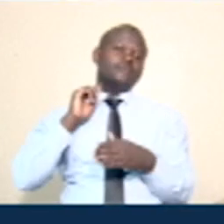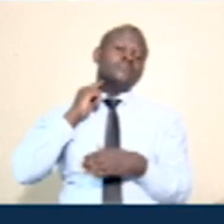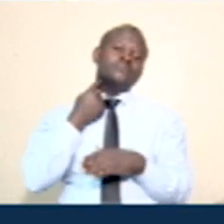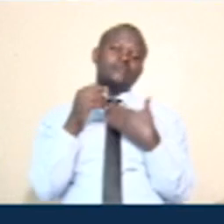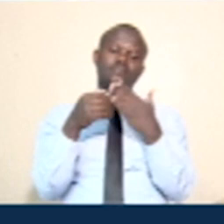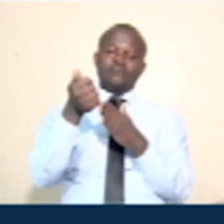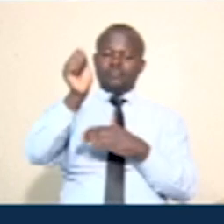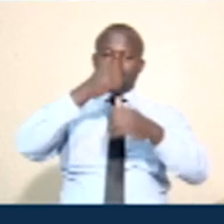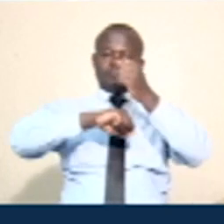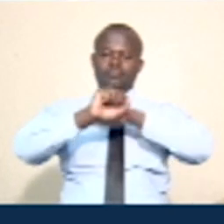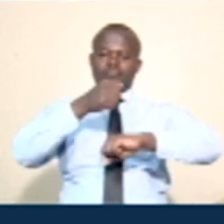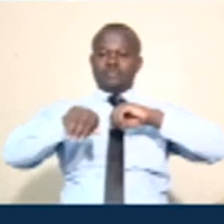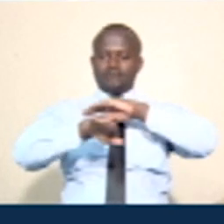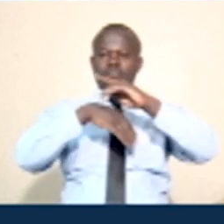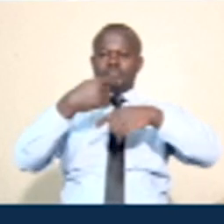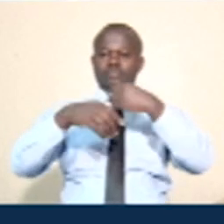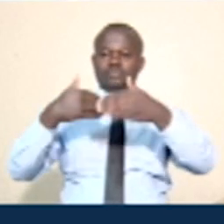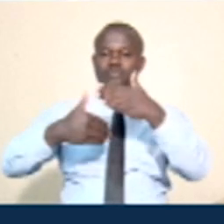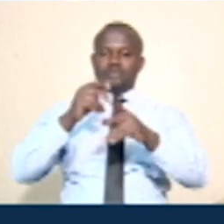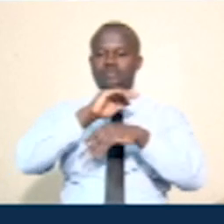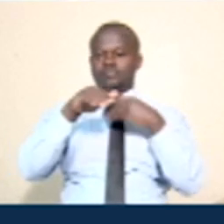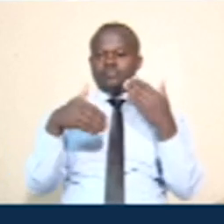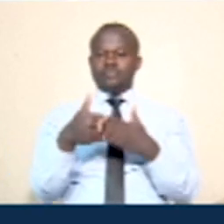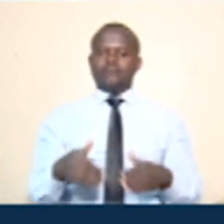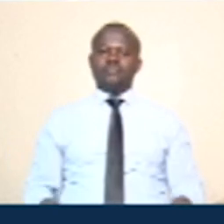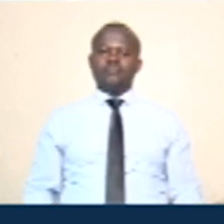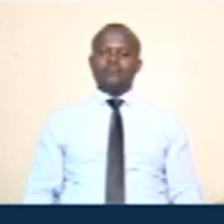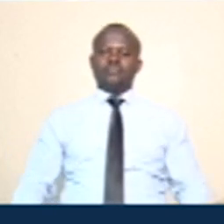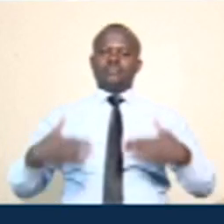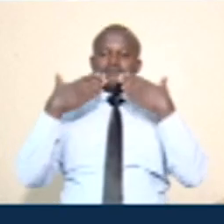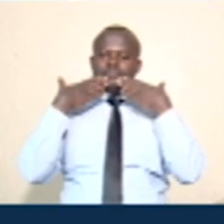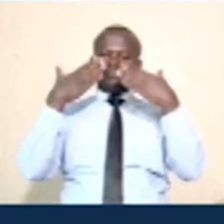kuryoherwa n'ibyo bikorwa remezo bikomeje kwegera abaturage urakoze cyane Paul.